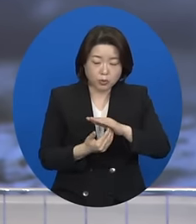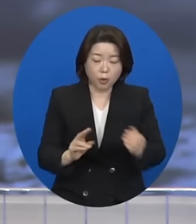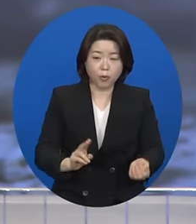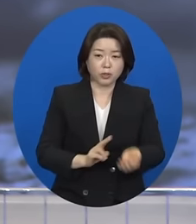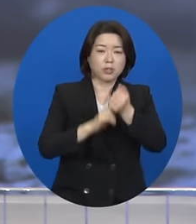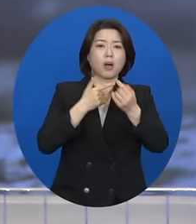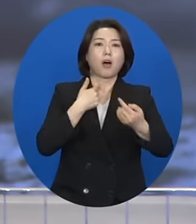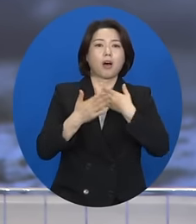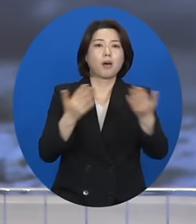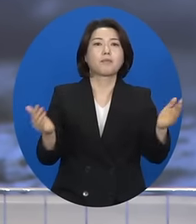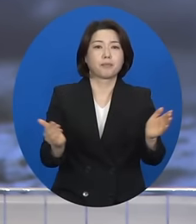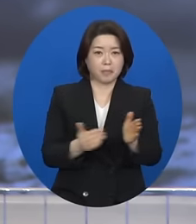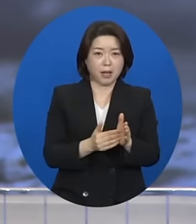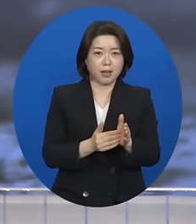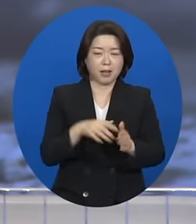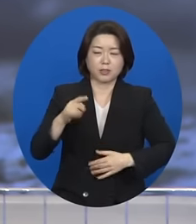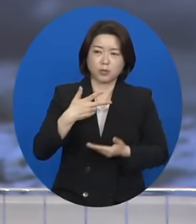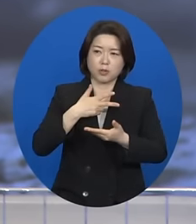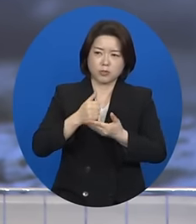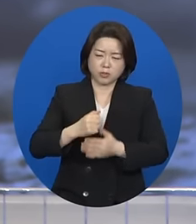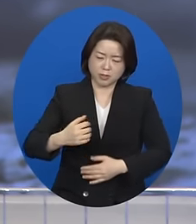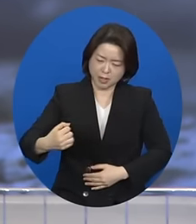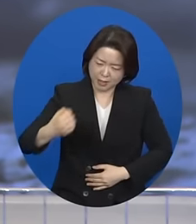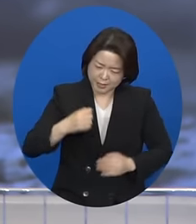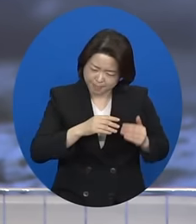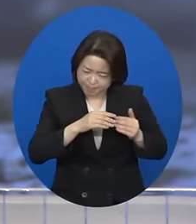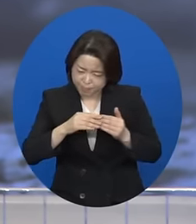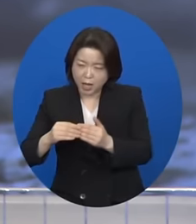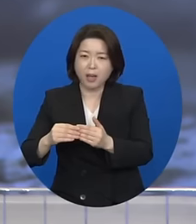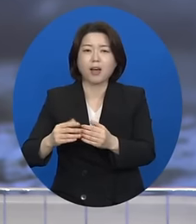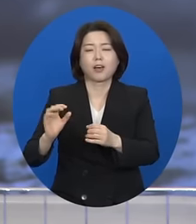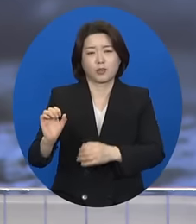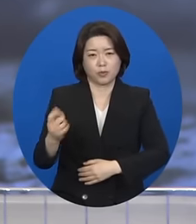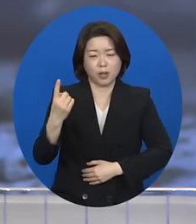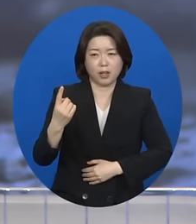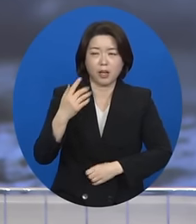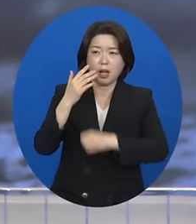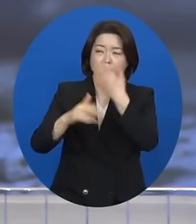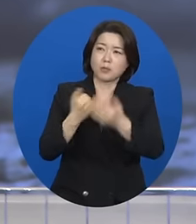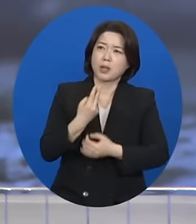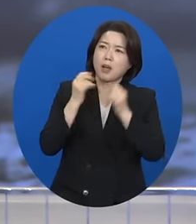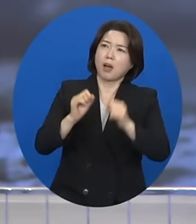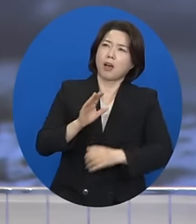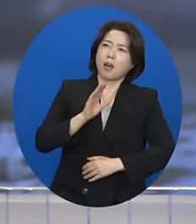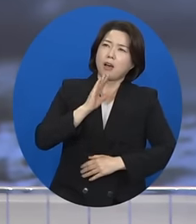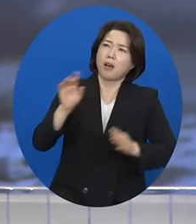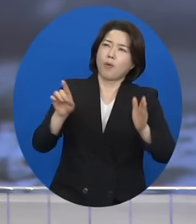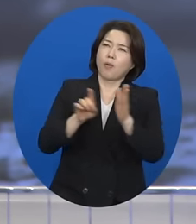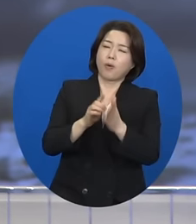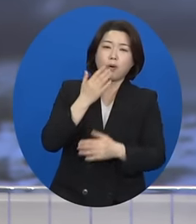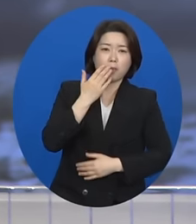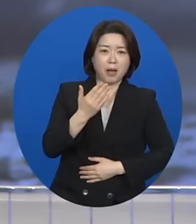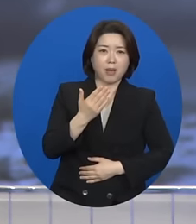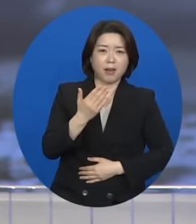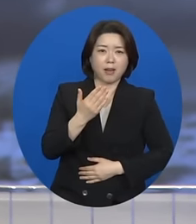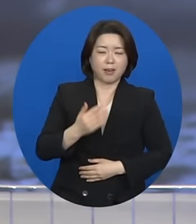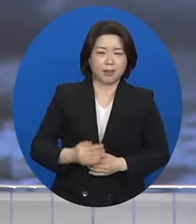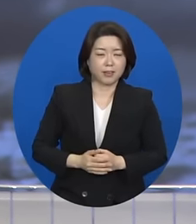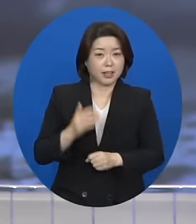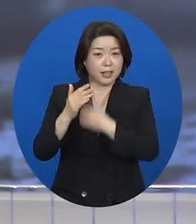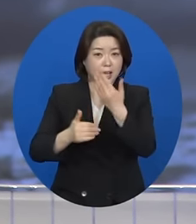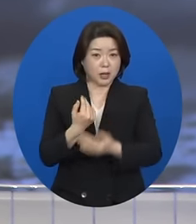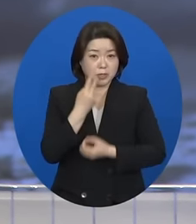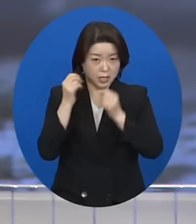말이는들을 그님는도 해하 살아 했습니다